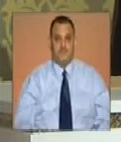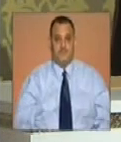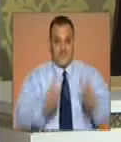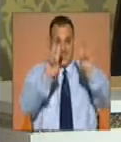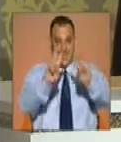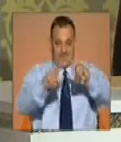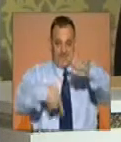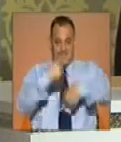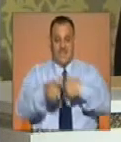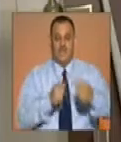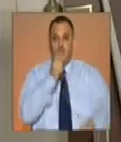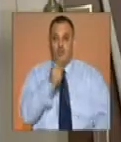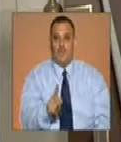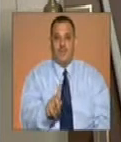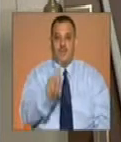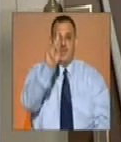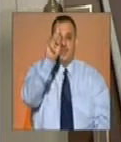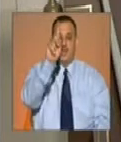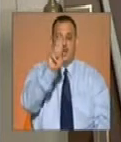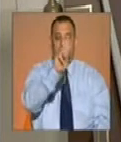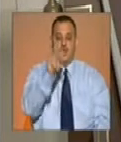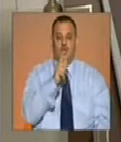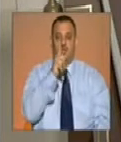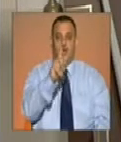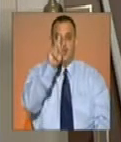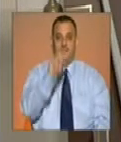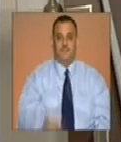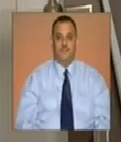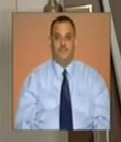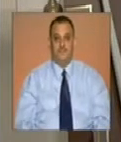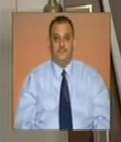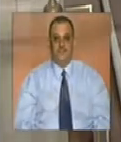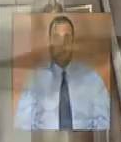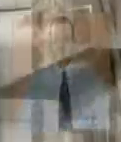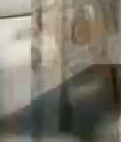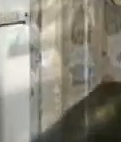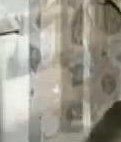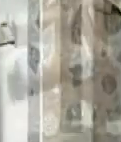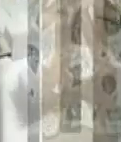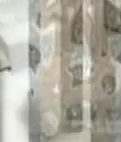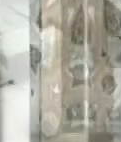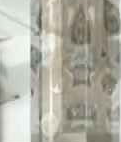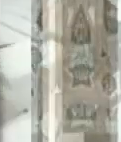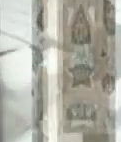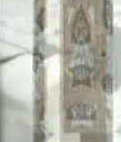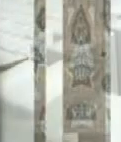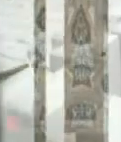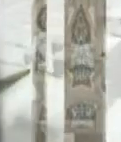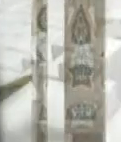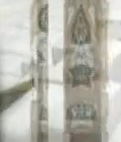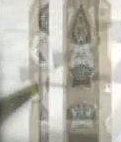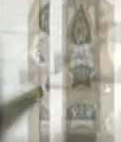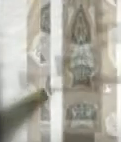هذا الفاصل القصير إن شاء الله نعود فنكمل الإجابة على أسئلتكم. ونسألك الغنى عن الناس